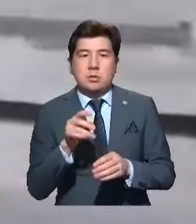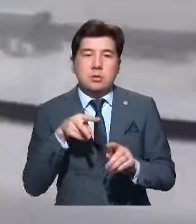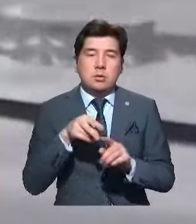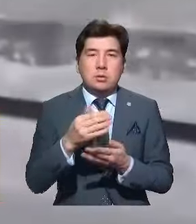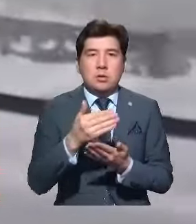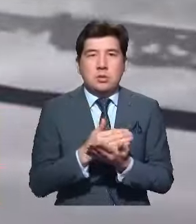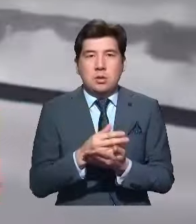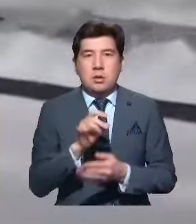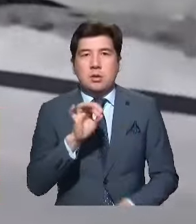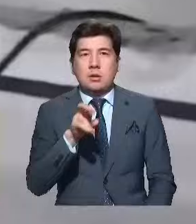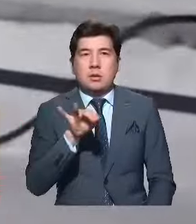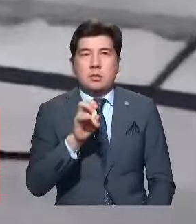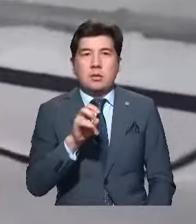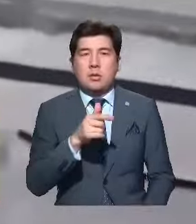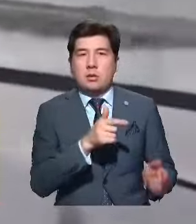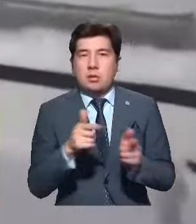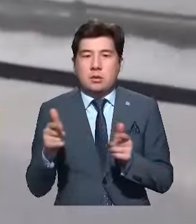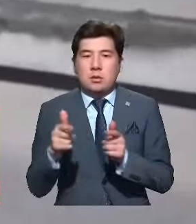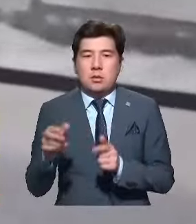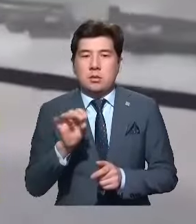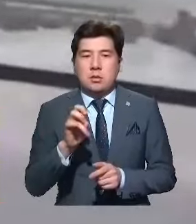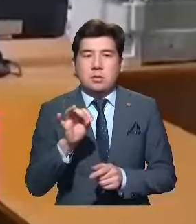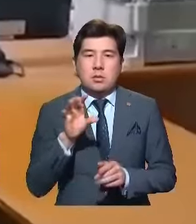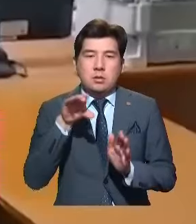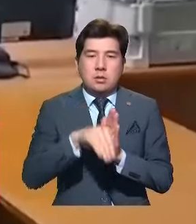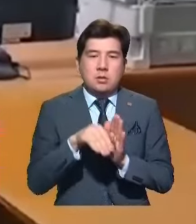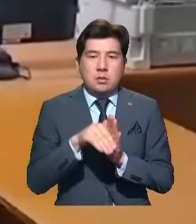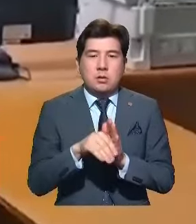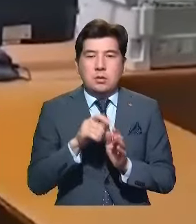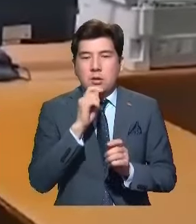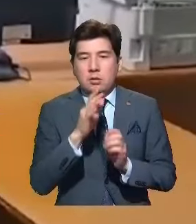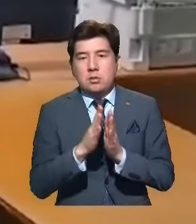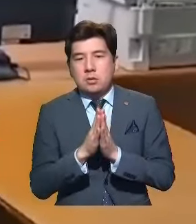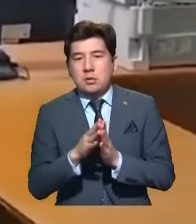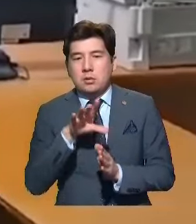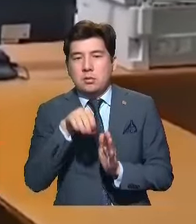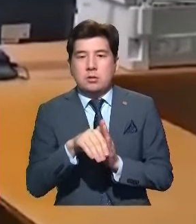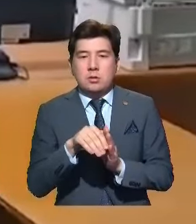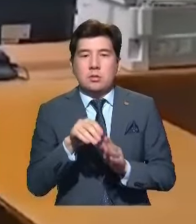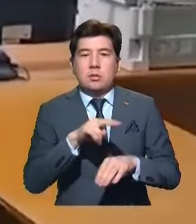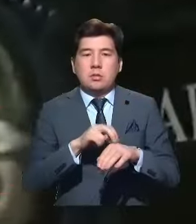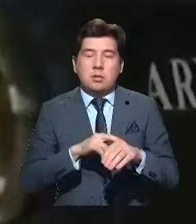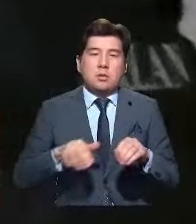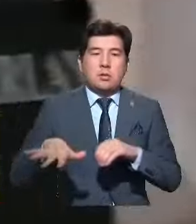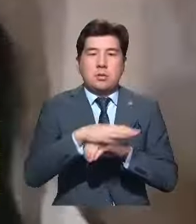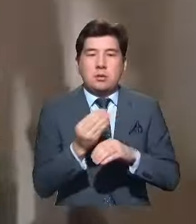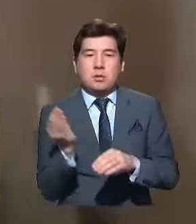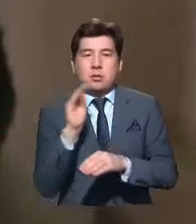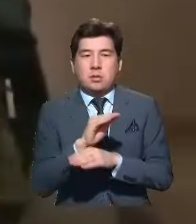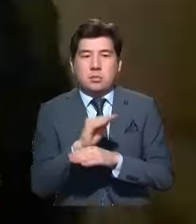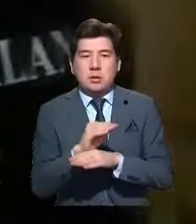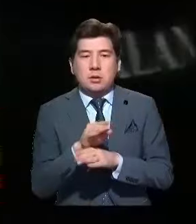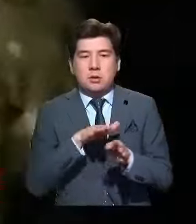По словам Дакибаева, он готовился явиться с повинной и попросил прощения у водителя скорой и у всех казахстанцев. Добавил при этом, что